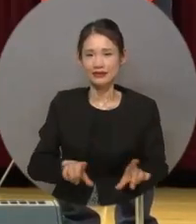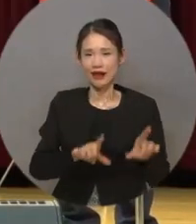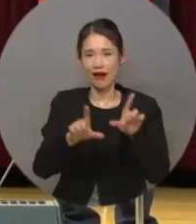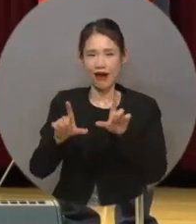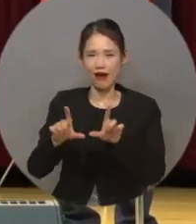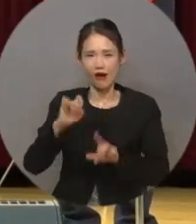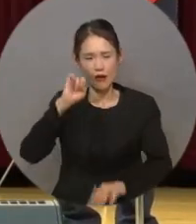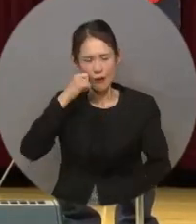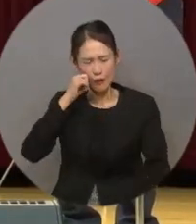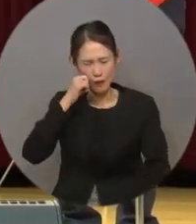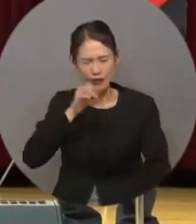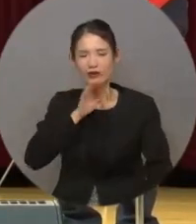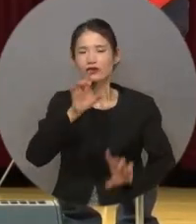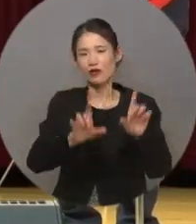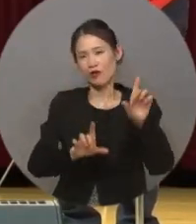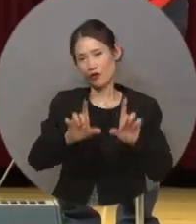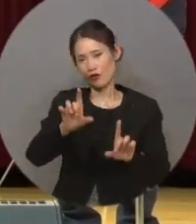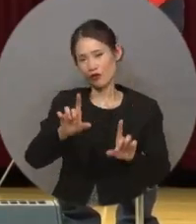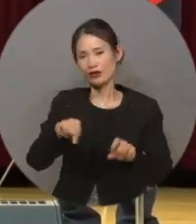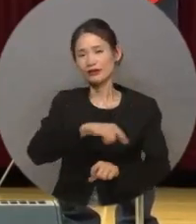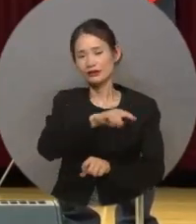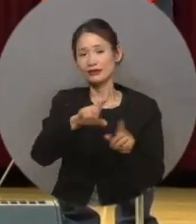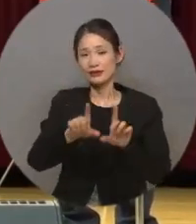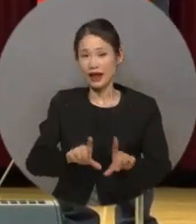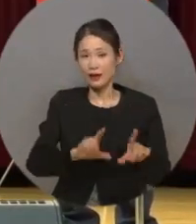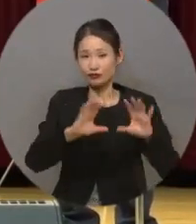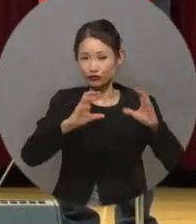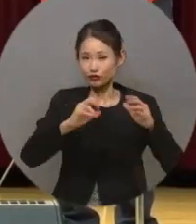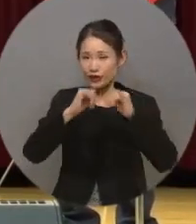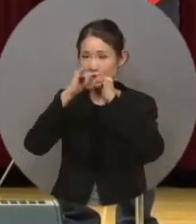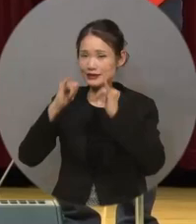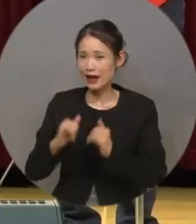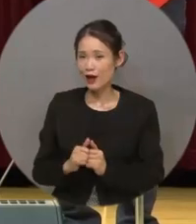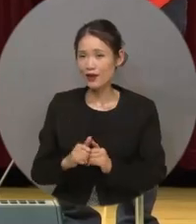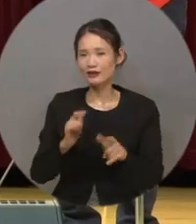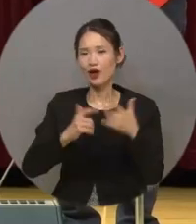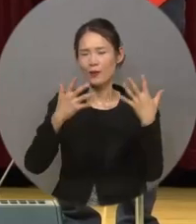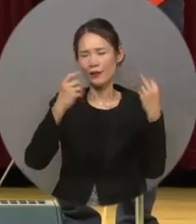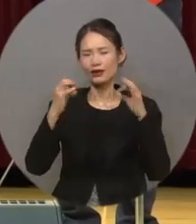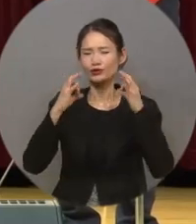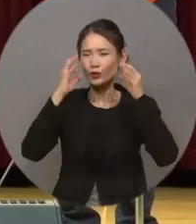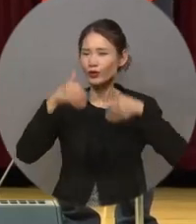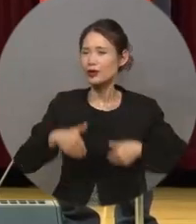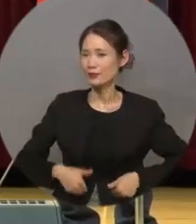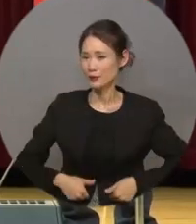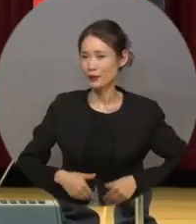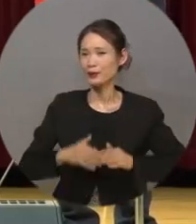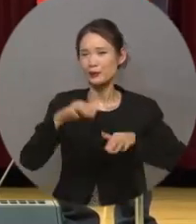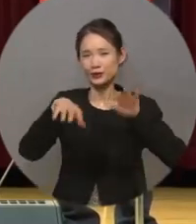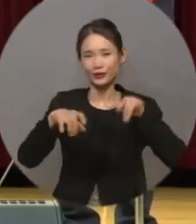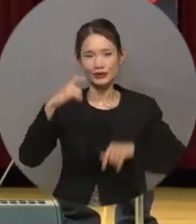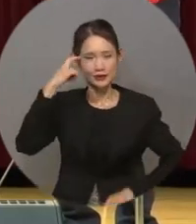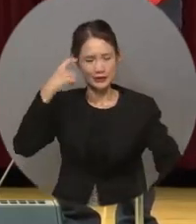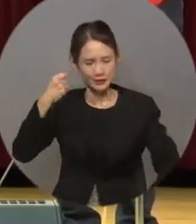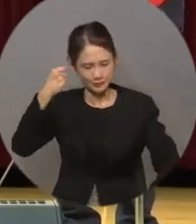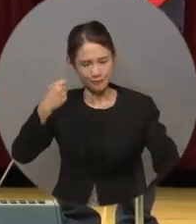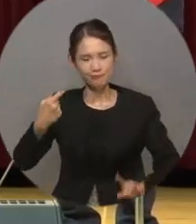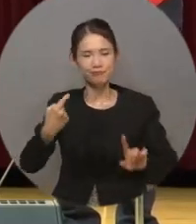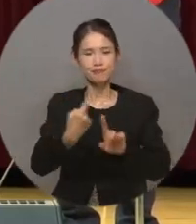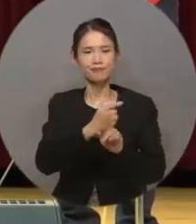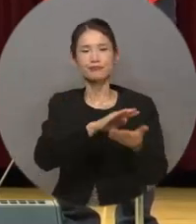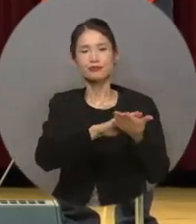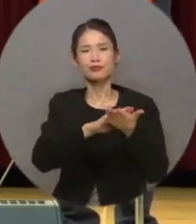않은 장애의 현실. 그 삶은 국가와 사회의 더 많은 노력은 물론 이웃의 인식의 변화가